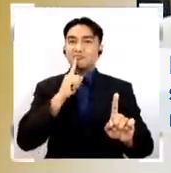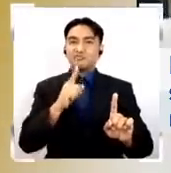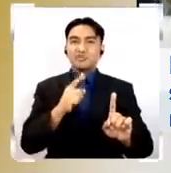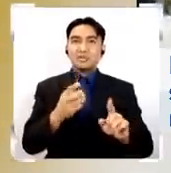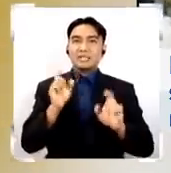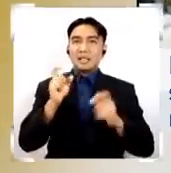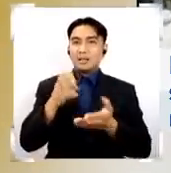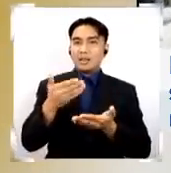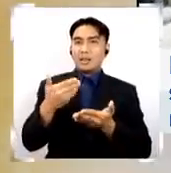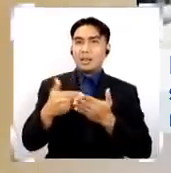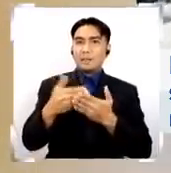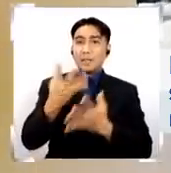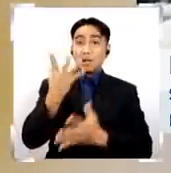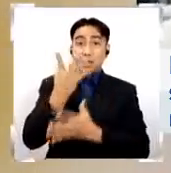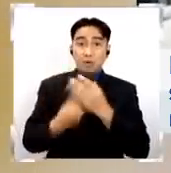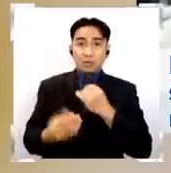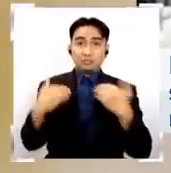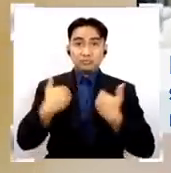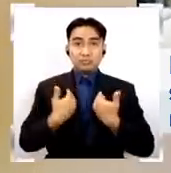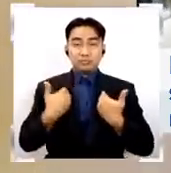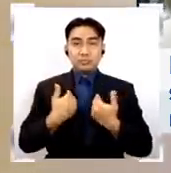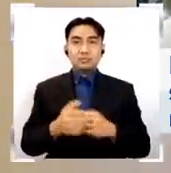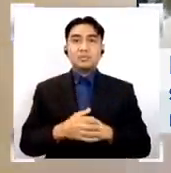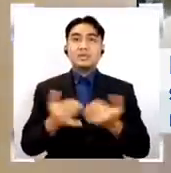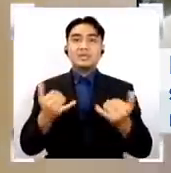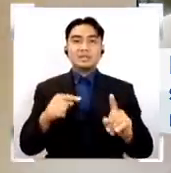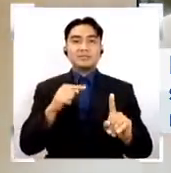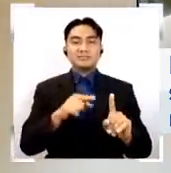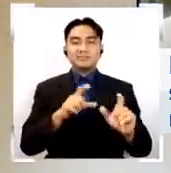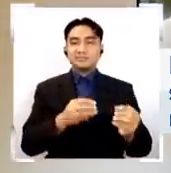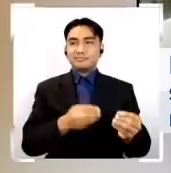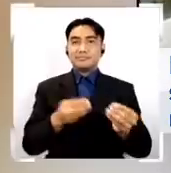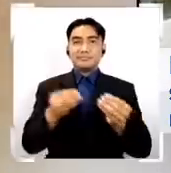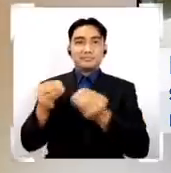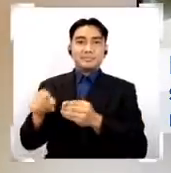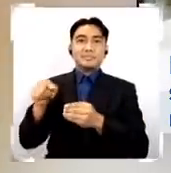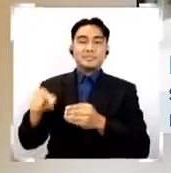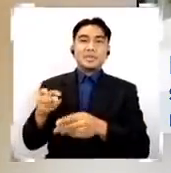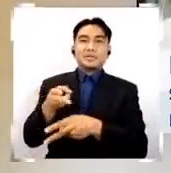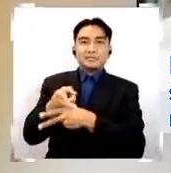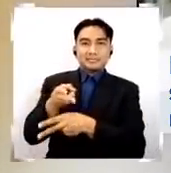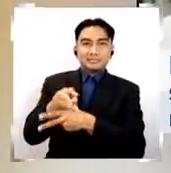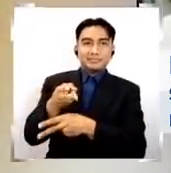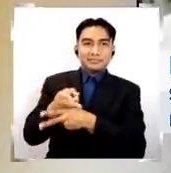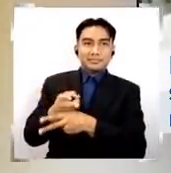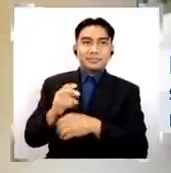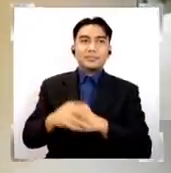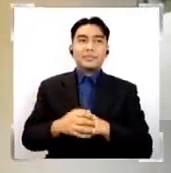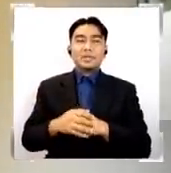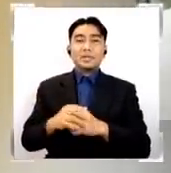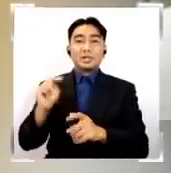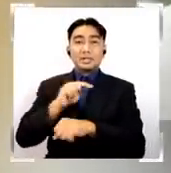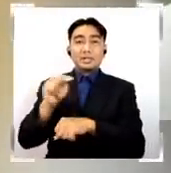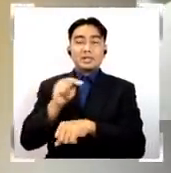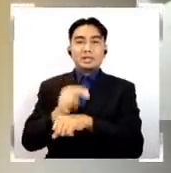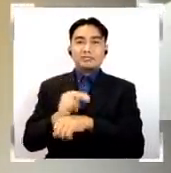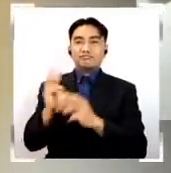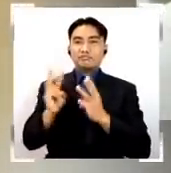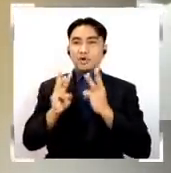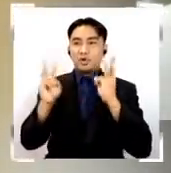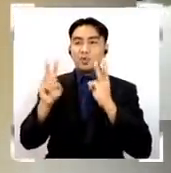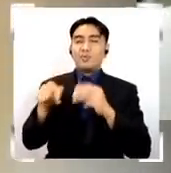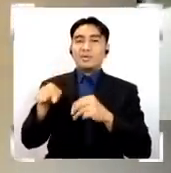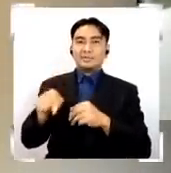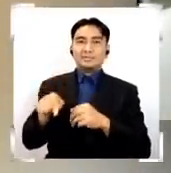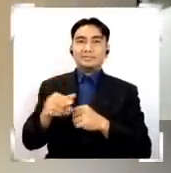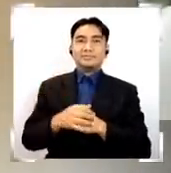Nasa pangangalaga na ngayon ng National Wildlife Rescue and Research Center si Pandi at pinoproseso na ang pagbabalik nito sa kanyang